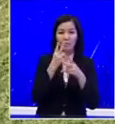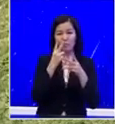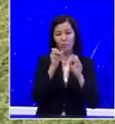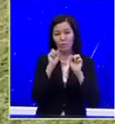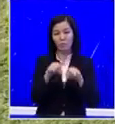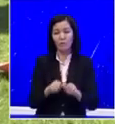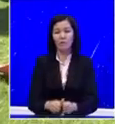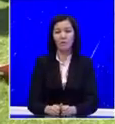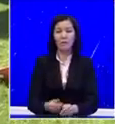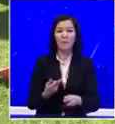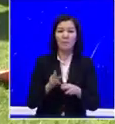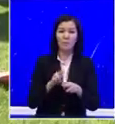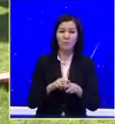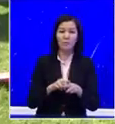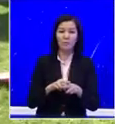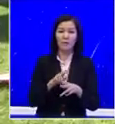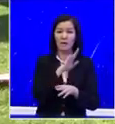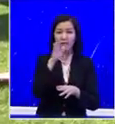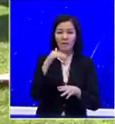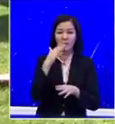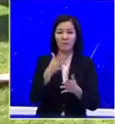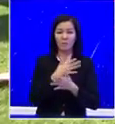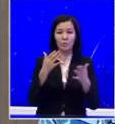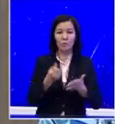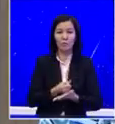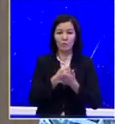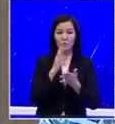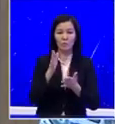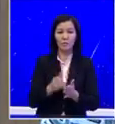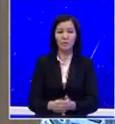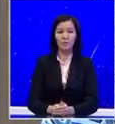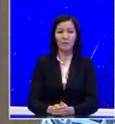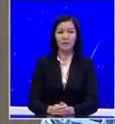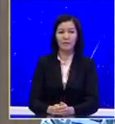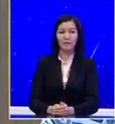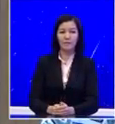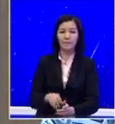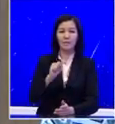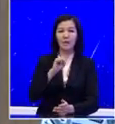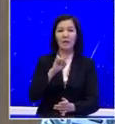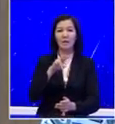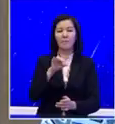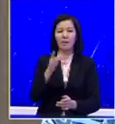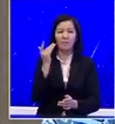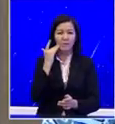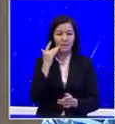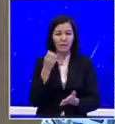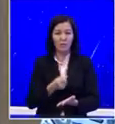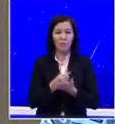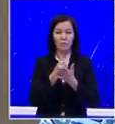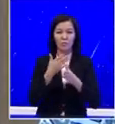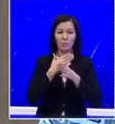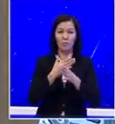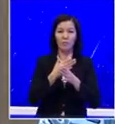жөн көріпті. Бұл жолда оның ата-анасы үлкен қолдау көрсетеді. Енді біз Айманға постоянно үнемі қолдау көрсетіп